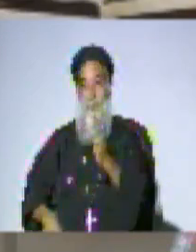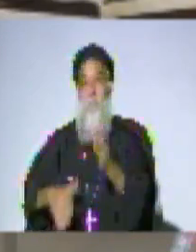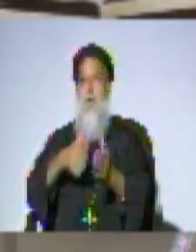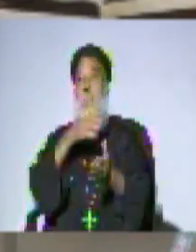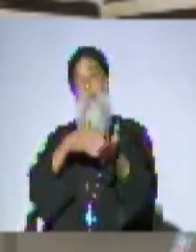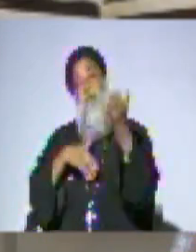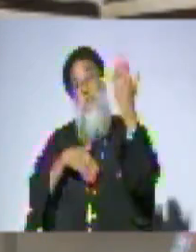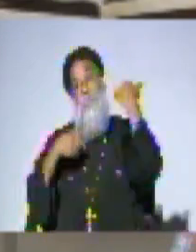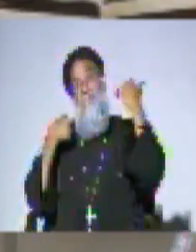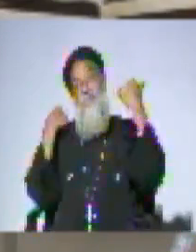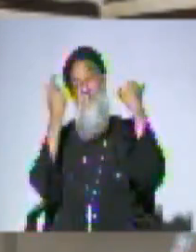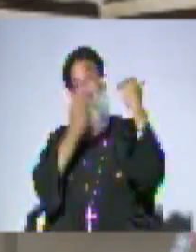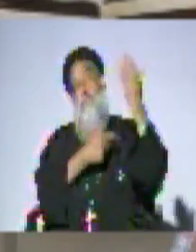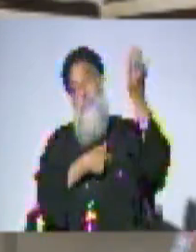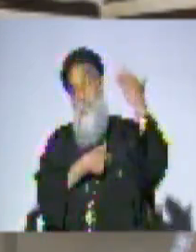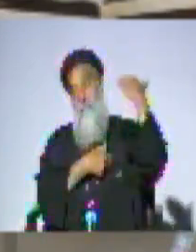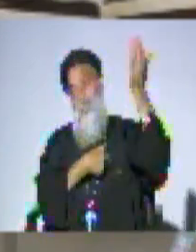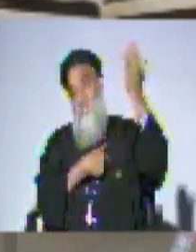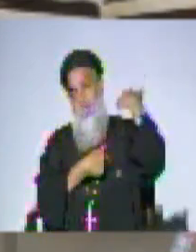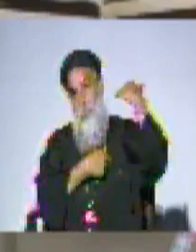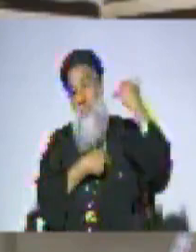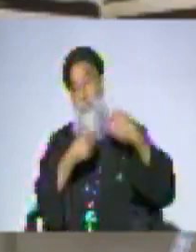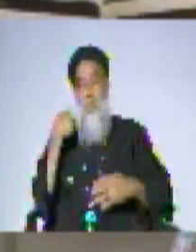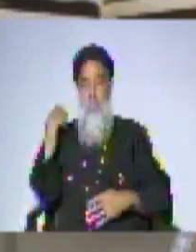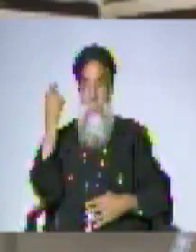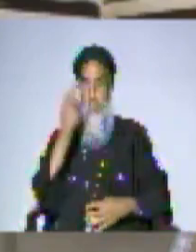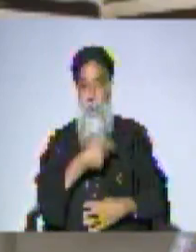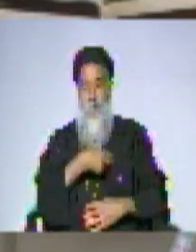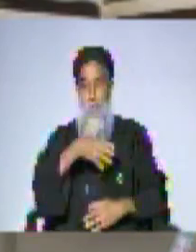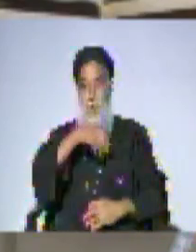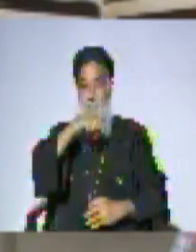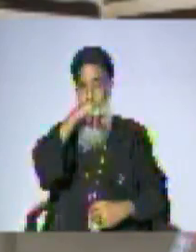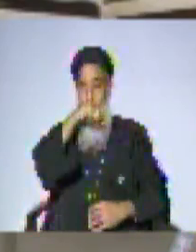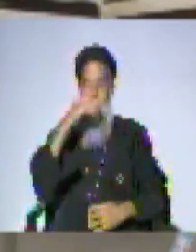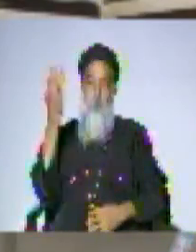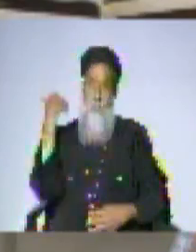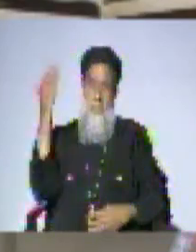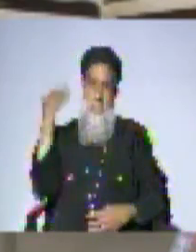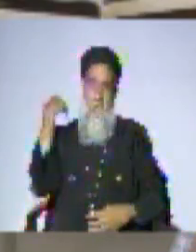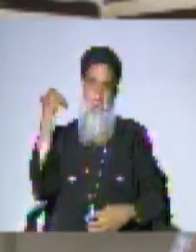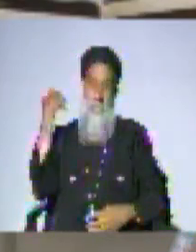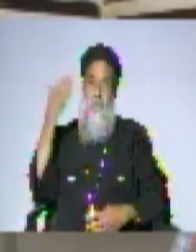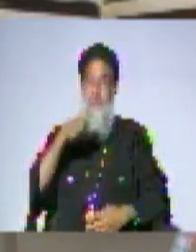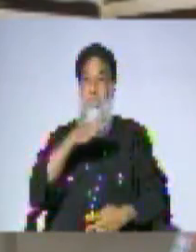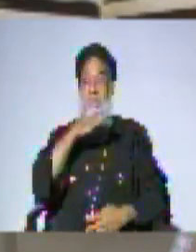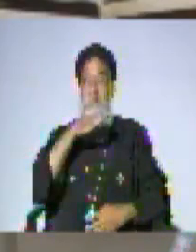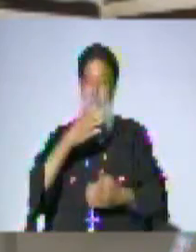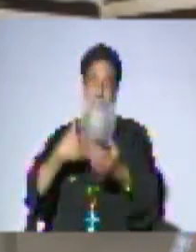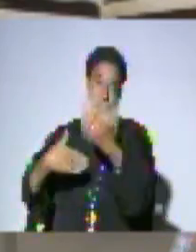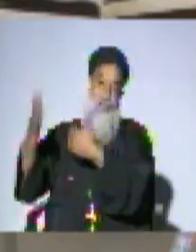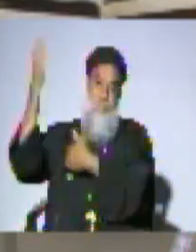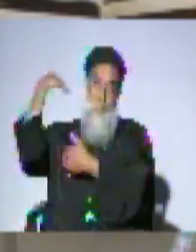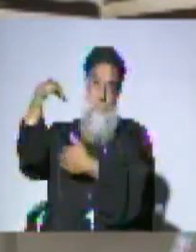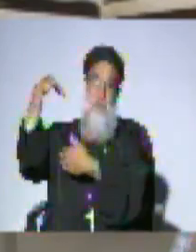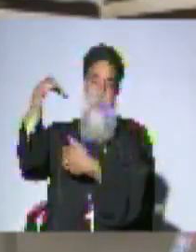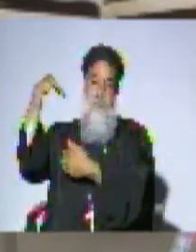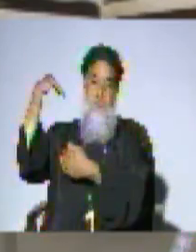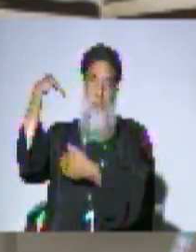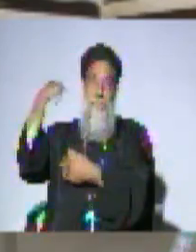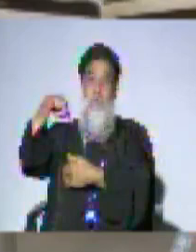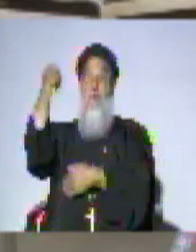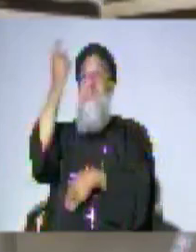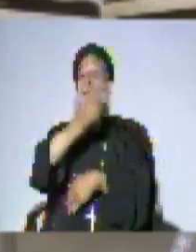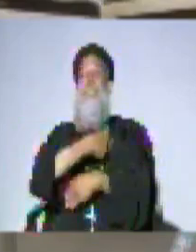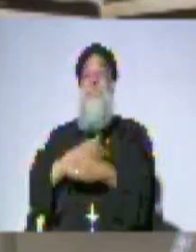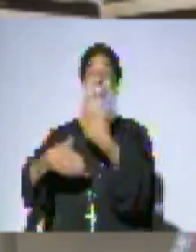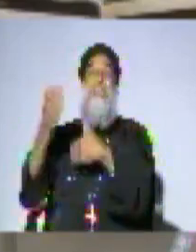مش النيو باتريستيك، يعني الأولد باتريستيك اللي هو الآباء المعترف بيهم، يعني